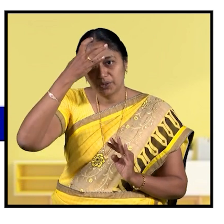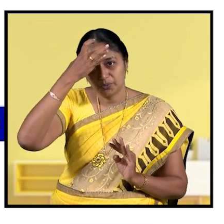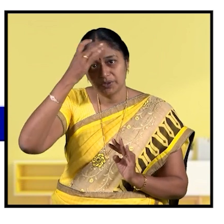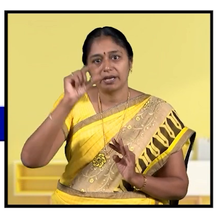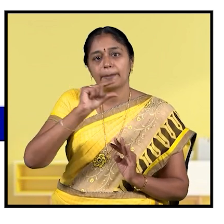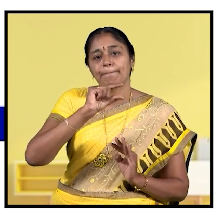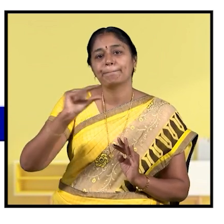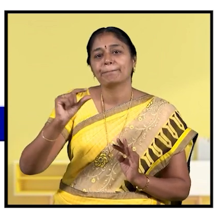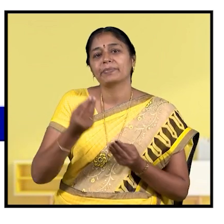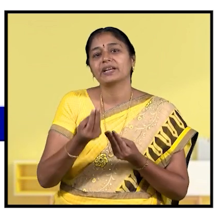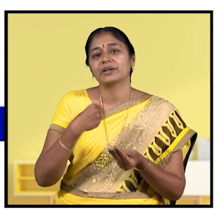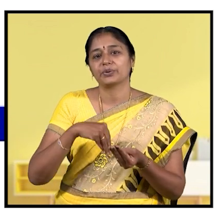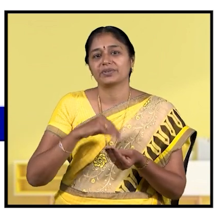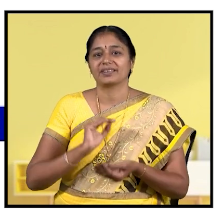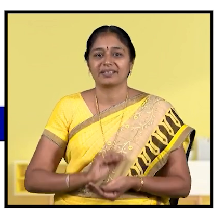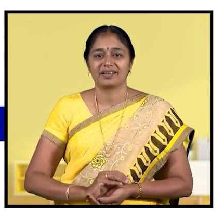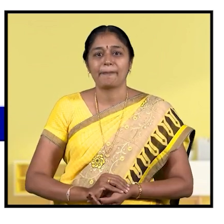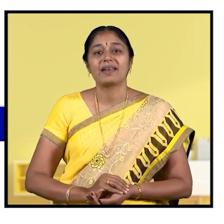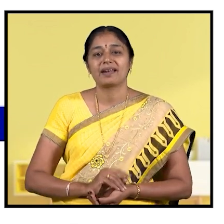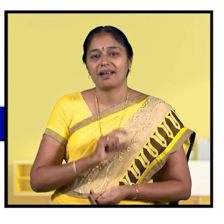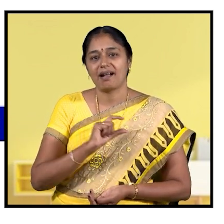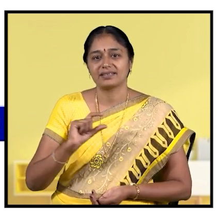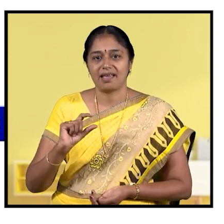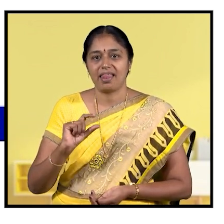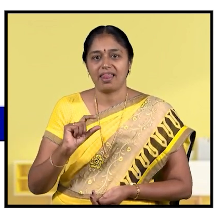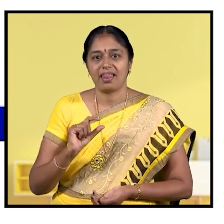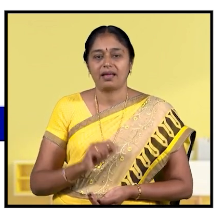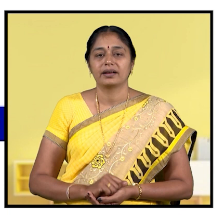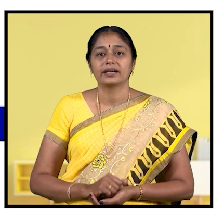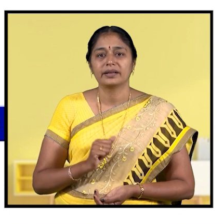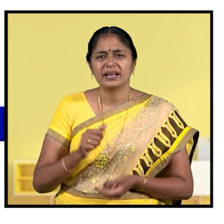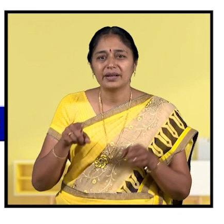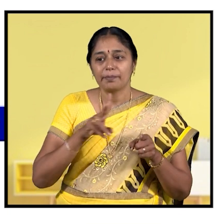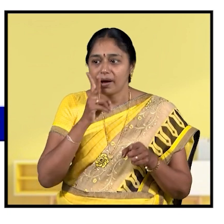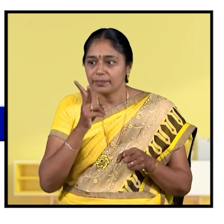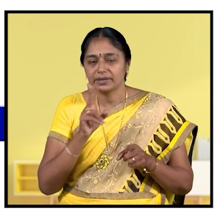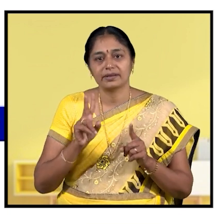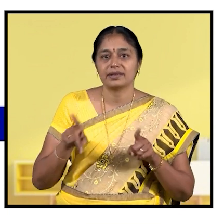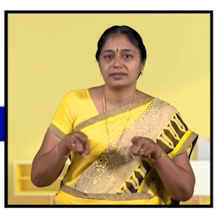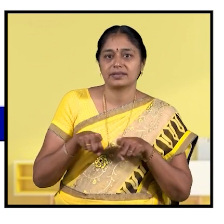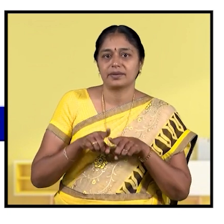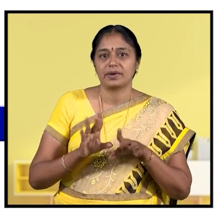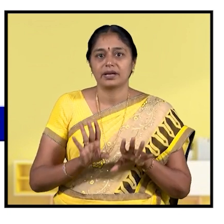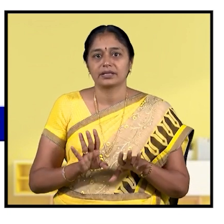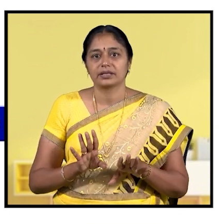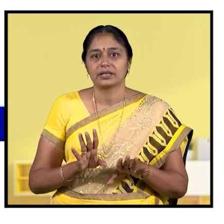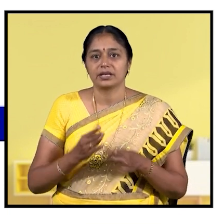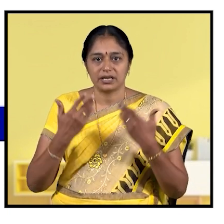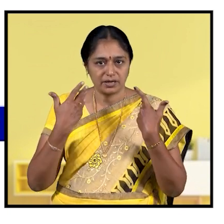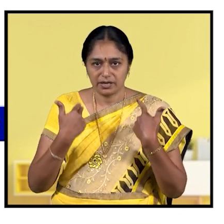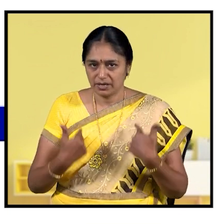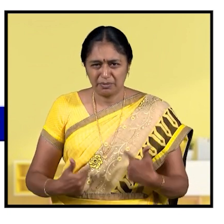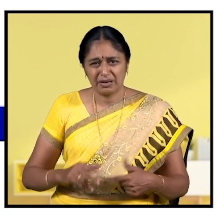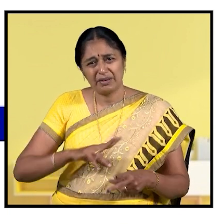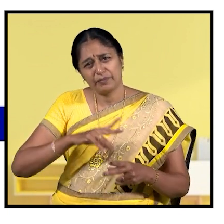வந்து இடப்பட்டதாக கூட நாம் வந்து அறிவியல் மூலமாக அறிந்து கொள்ள முடியுது. இந்த பன்றி காய்ச்சல் எப்படிங்க நமக்கு உண்டாகுன்னா ஒரு நோய் தடுப்பு ஆற்றல் மண்டலம் உடம்புல வந்து